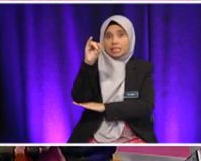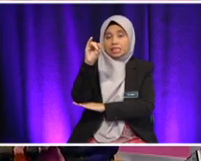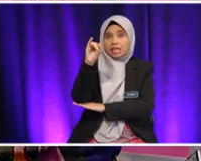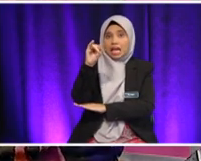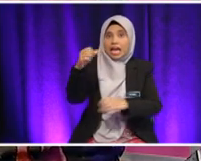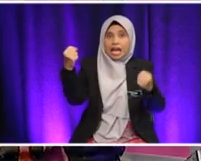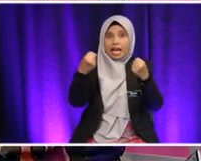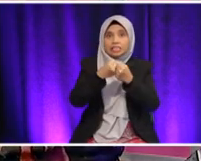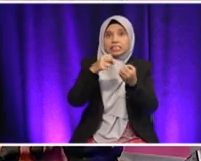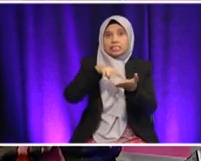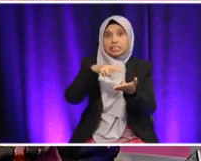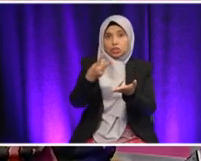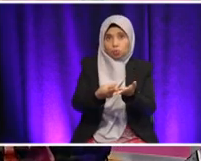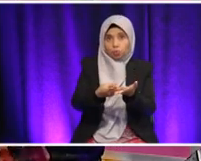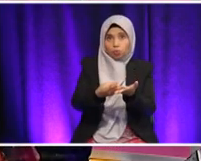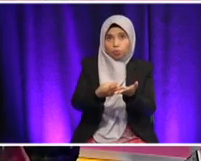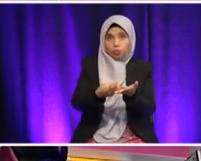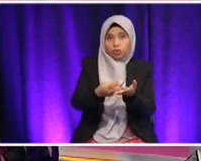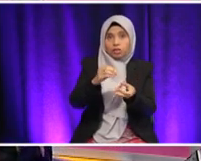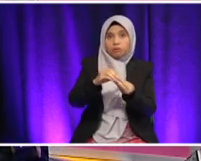dan seterusnya adalah